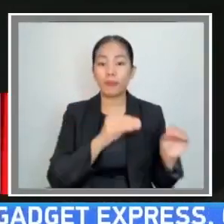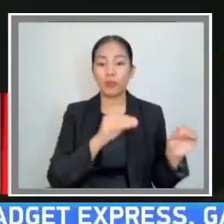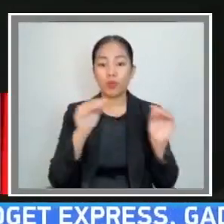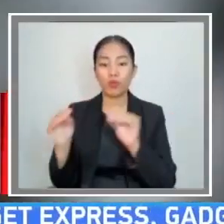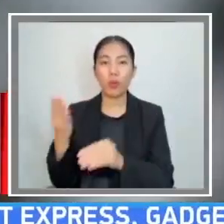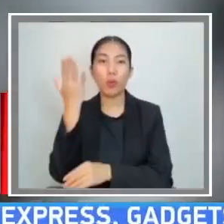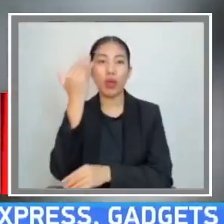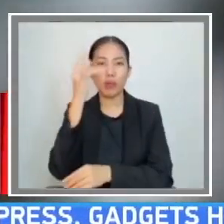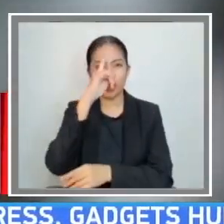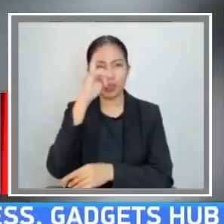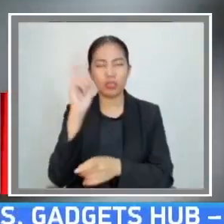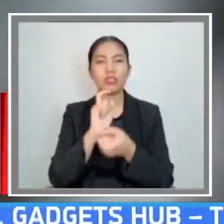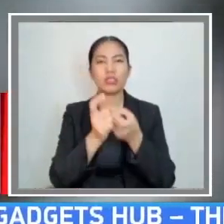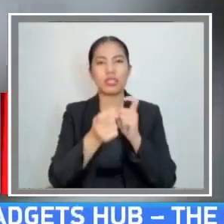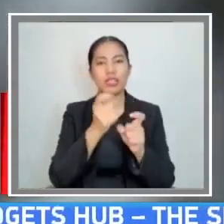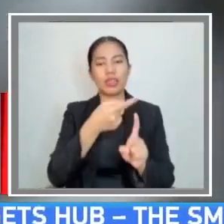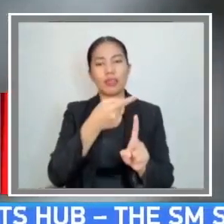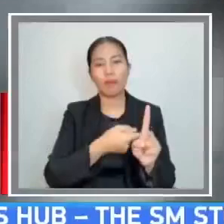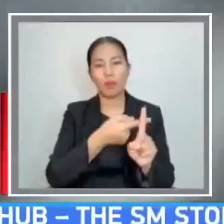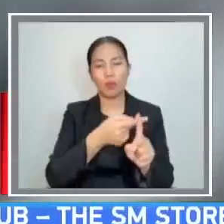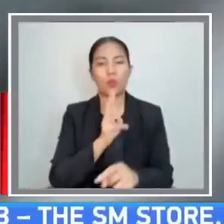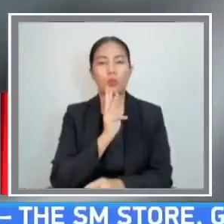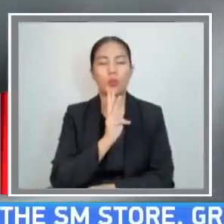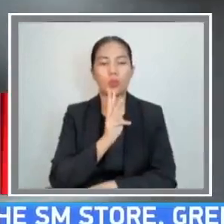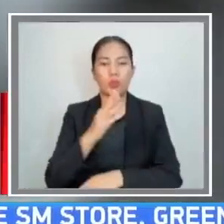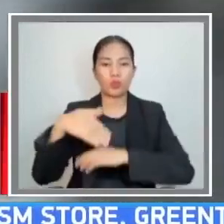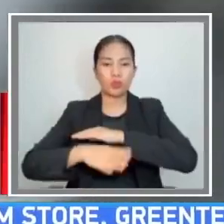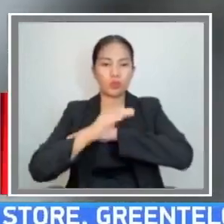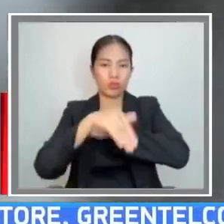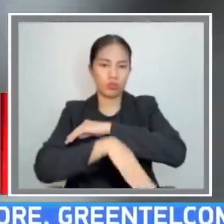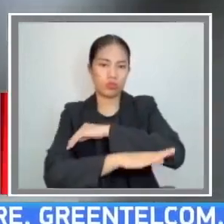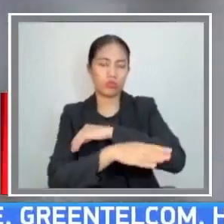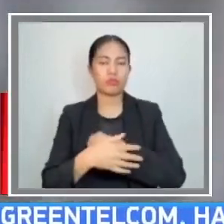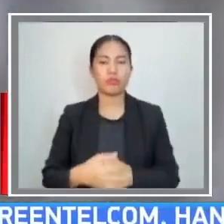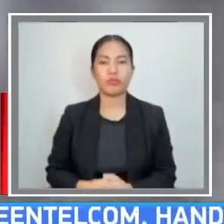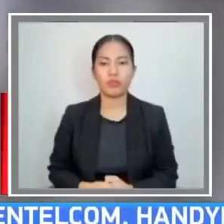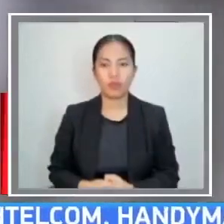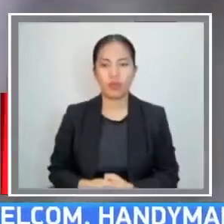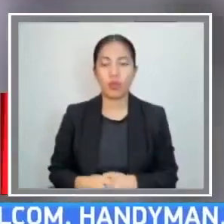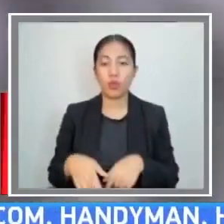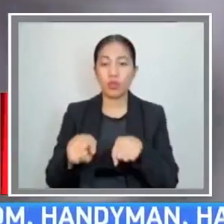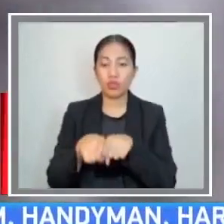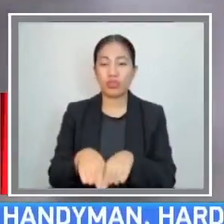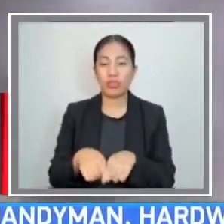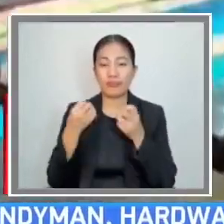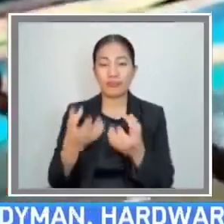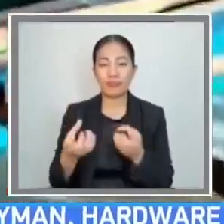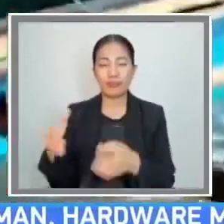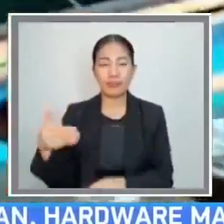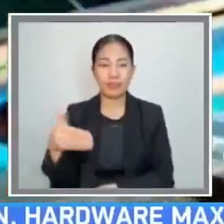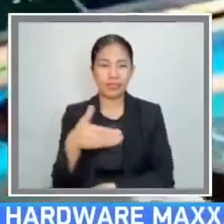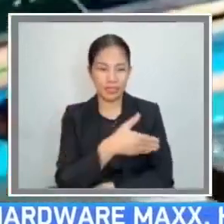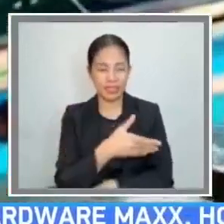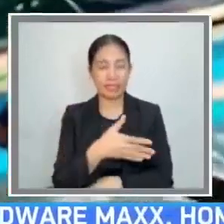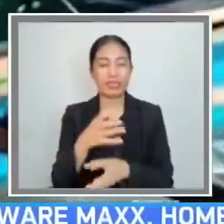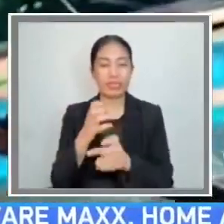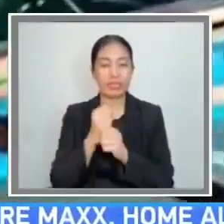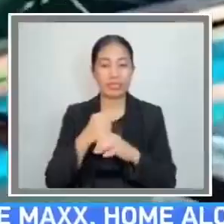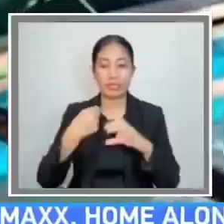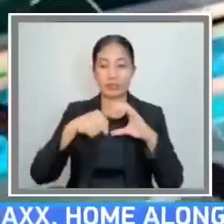temperatura ng tubig. Bukod sa bayan ng Placer, tunay-tuneladang isda rin ang nahuli sa Camarines Sur kamakailan.